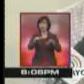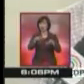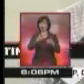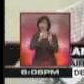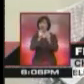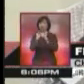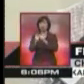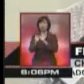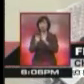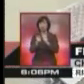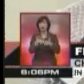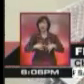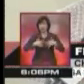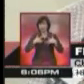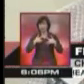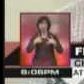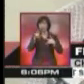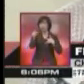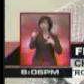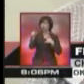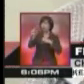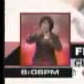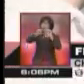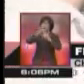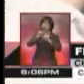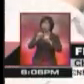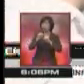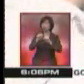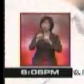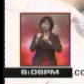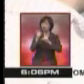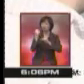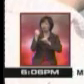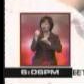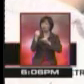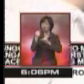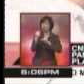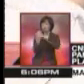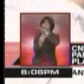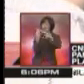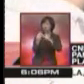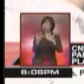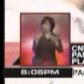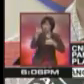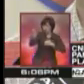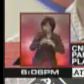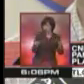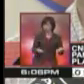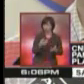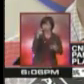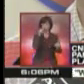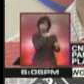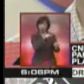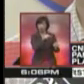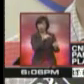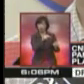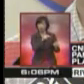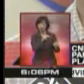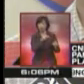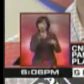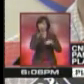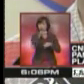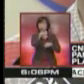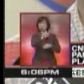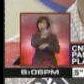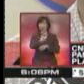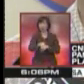ah scientific basis d sa nilabas nila ay sila pumunta sila dito siguro mag drive kami sa Metro Manila